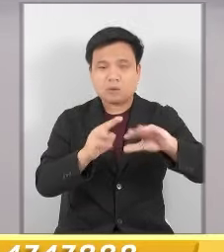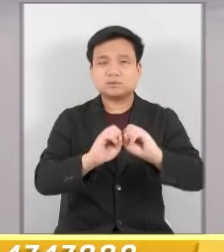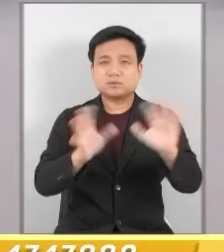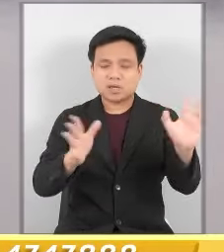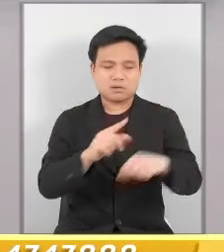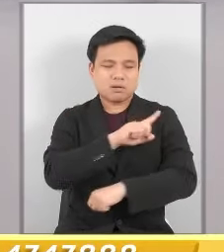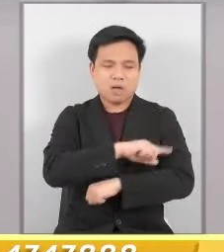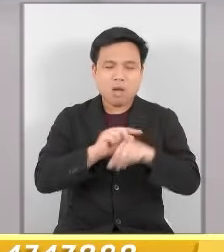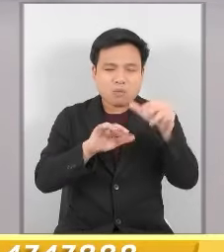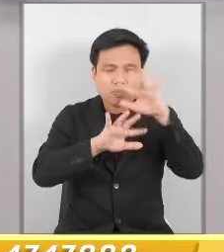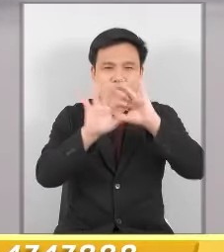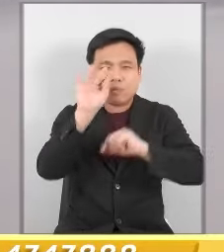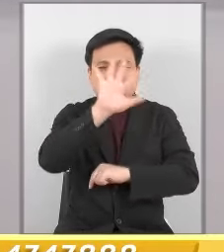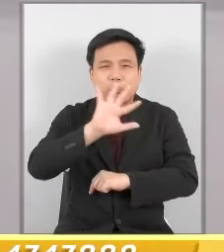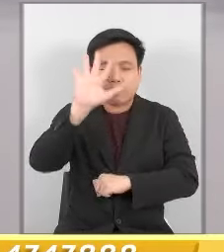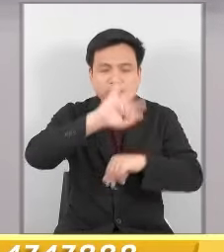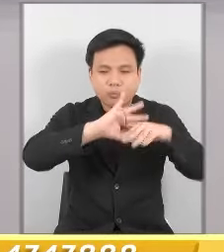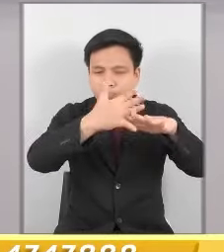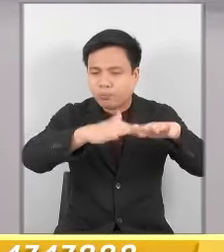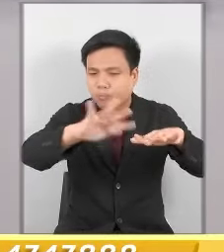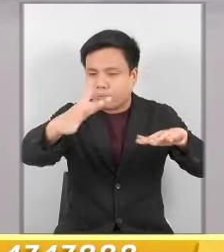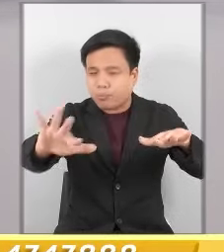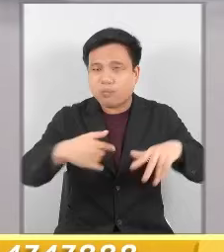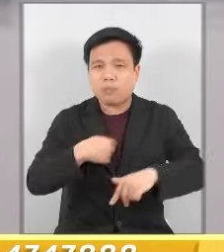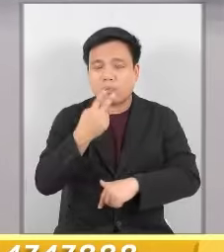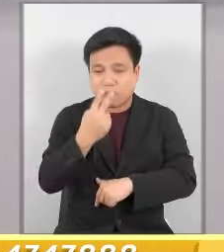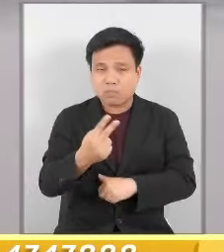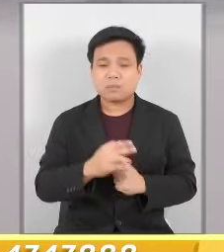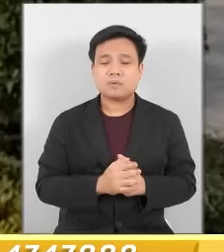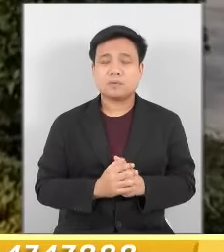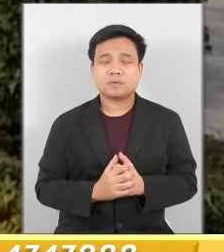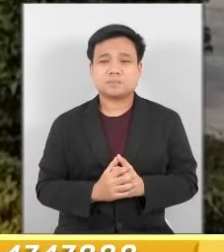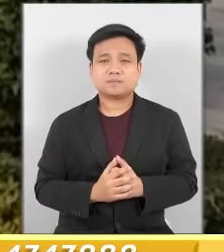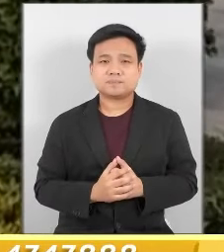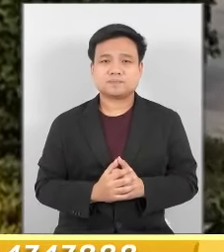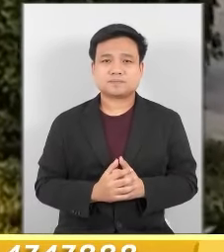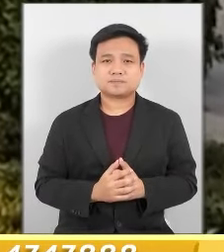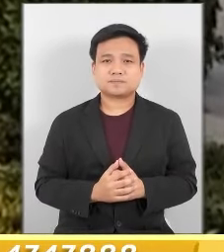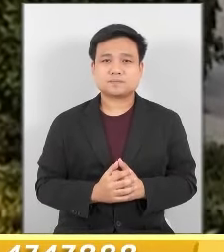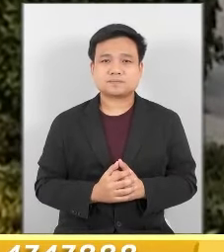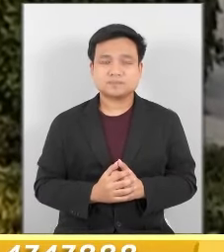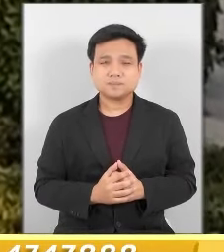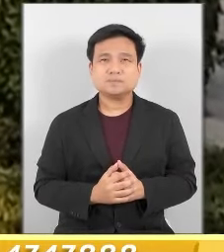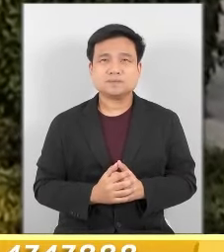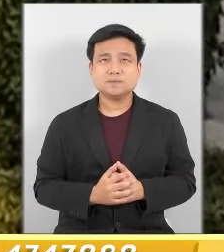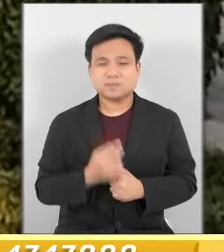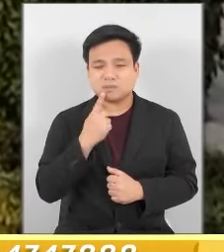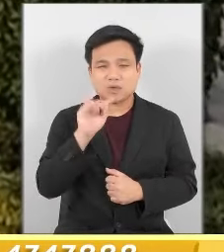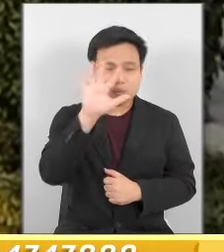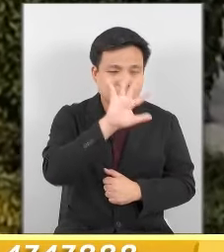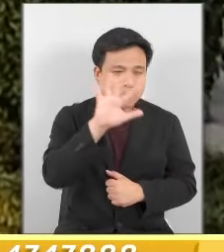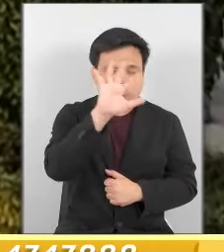มัวไปหมดเลยอ่ะมัวเลยอ่ะเหมือนแบบอ่ะผมใส่แว่นตาเนี่ยเหมือนมีอะไรอ่ะมาอยู่ที่เลนส์อ่ะมองเห็นแล้วเป็นมัวไปหมดน่ะเนี่ย